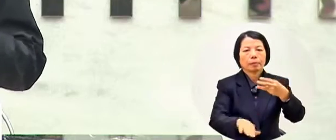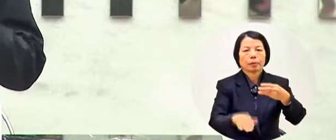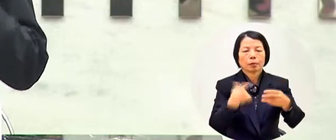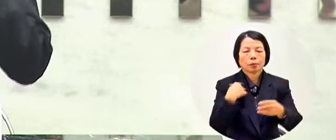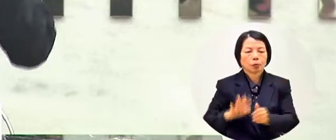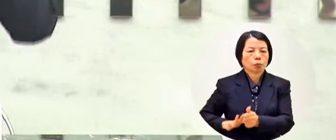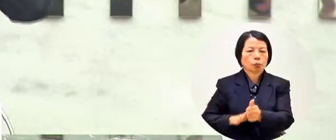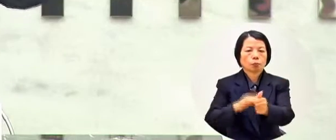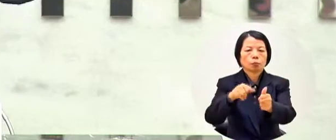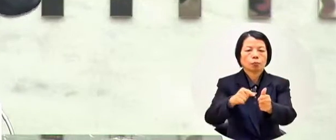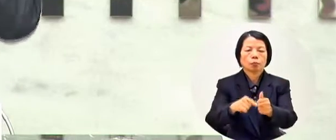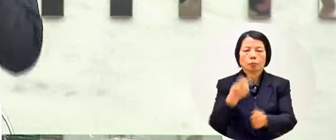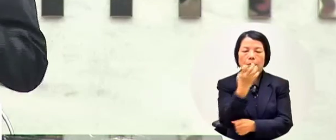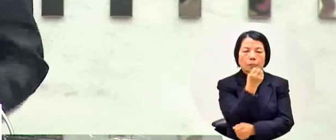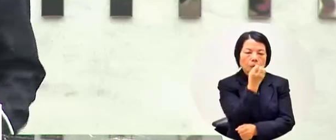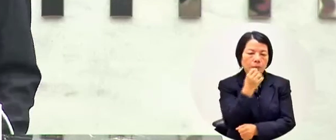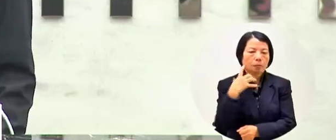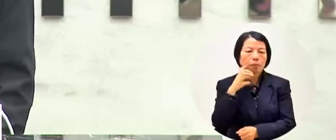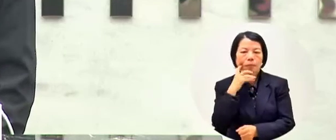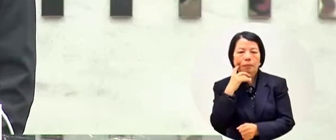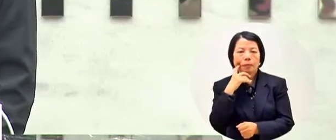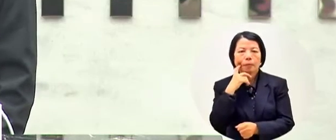出访香港、澳门、深圳及